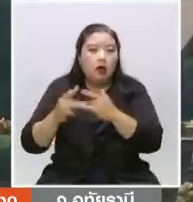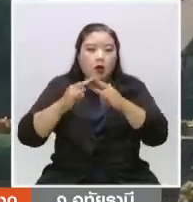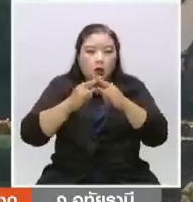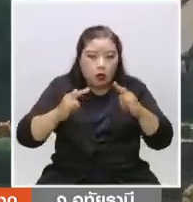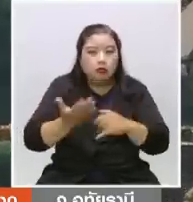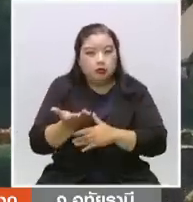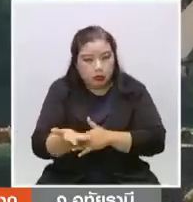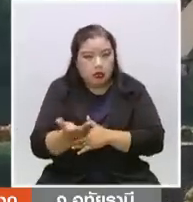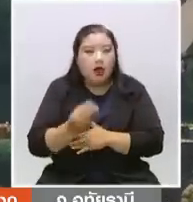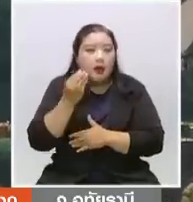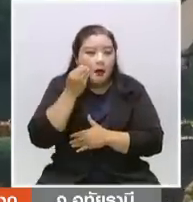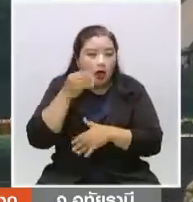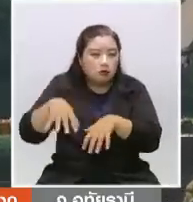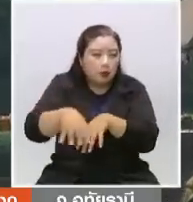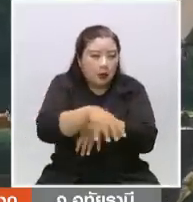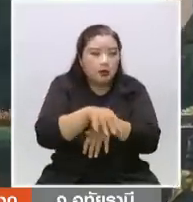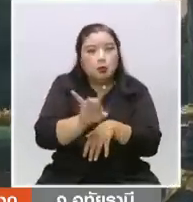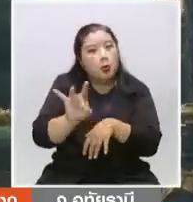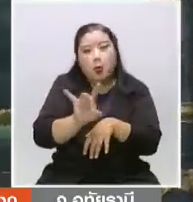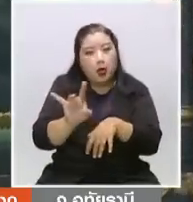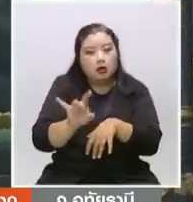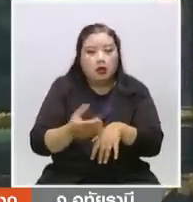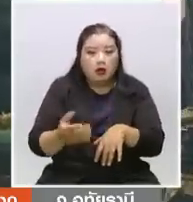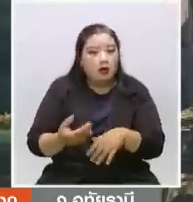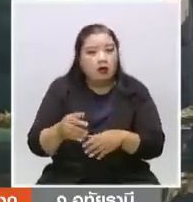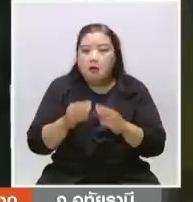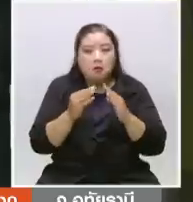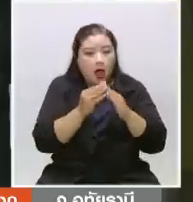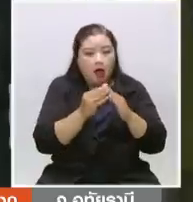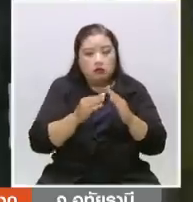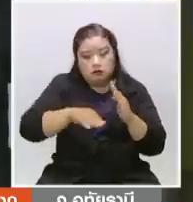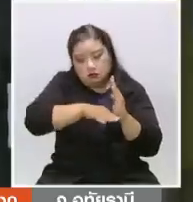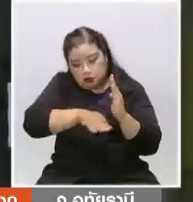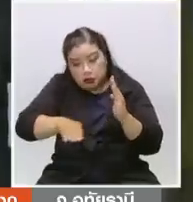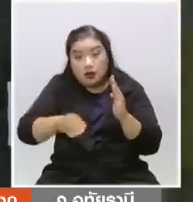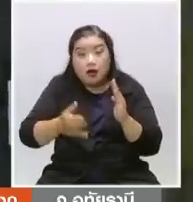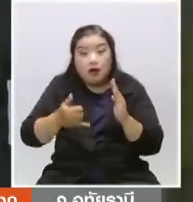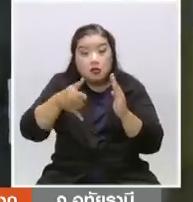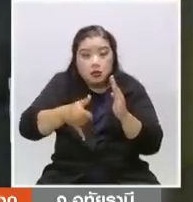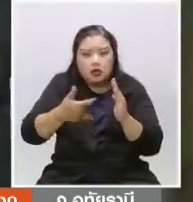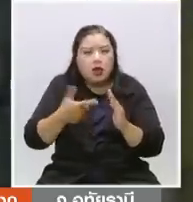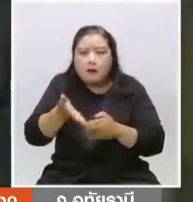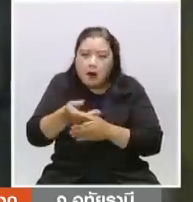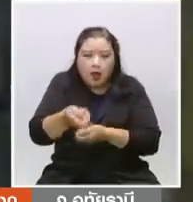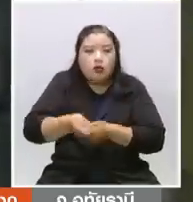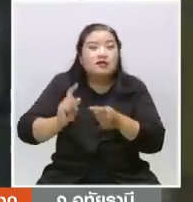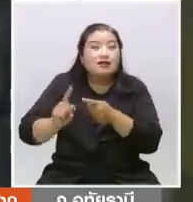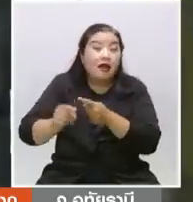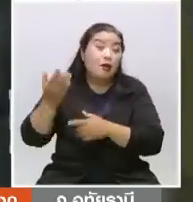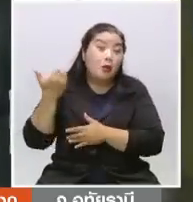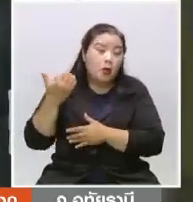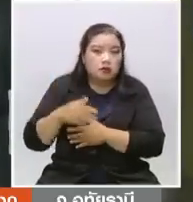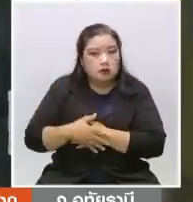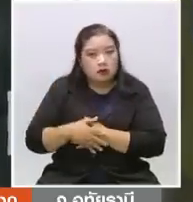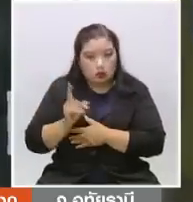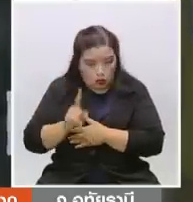ามรวมทั้งบ้านเรือนหลายร้อยหลังคาเรือนเรือนแพของชาวบ้านค่ะก็ได้รับความเดือดร้อนอย่างหนักต้องผูกยึดแพเข้าฝั่